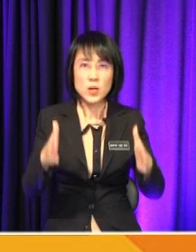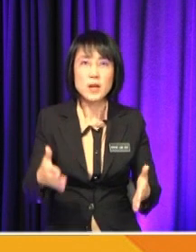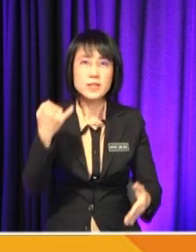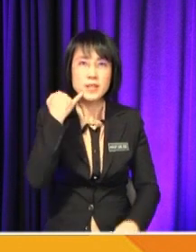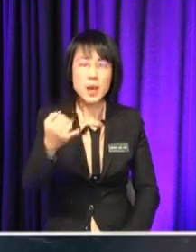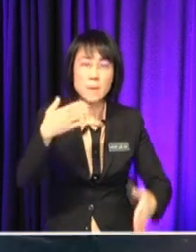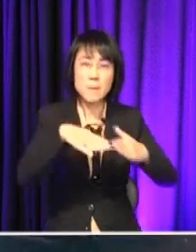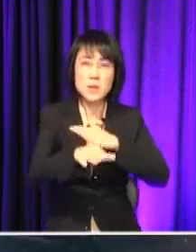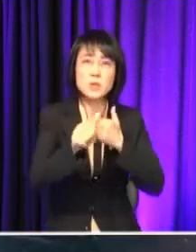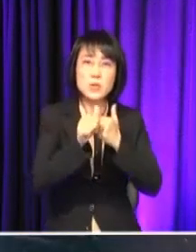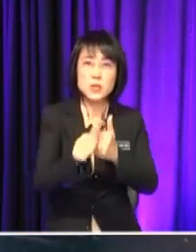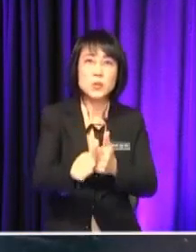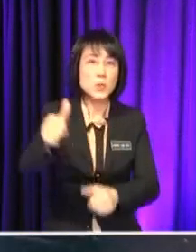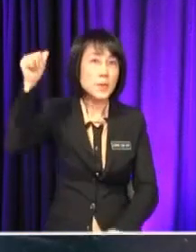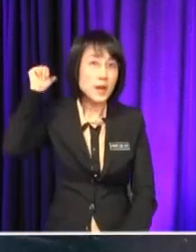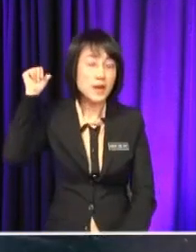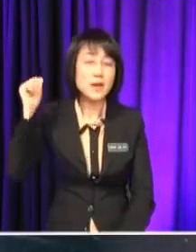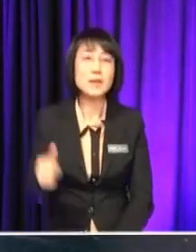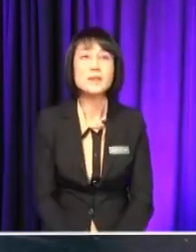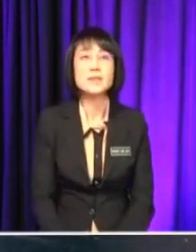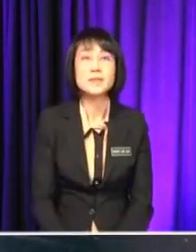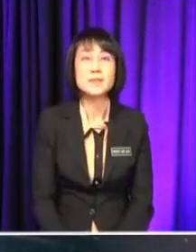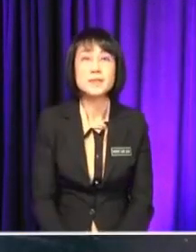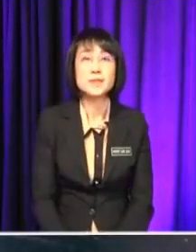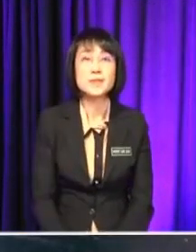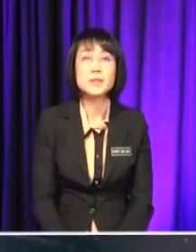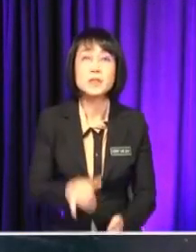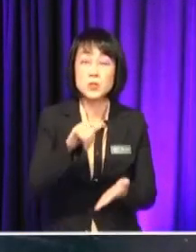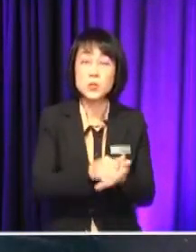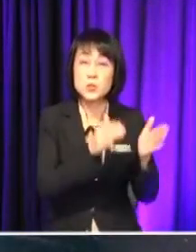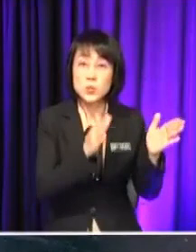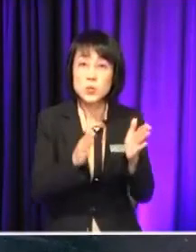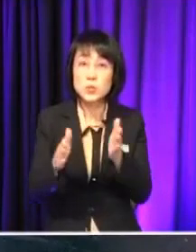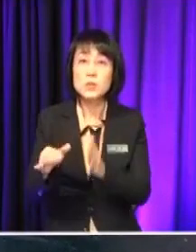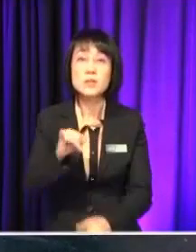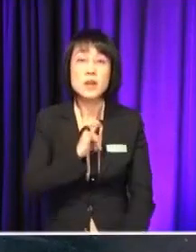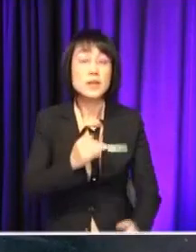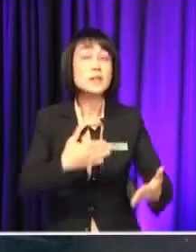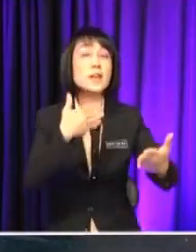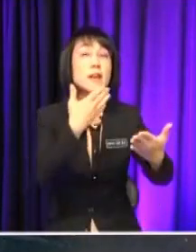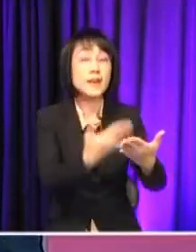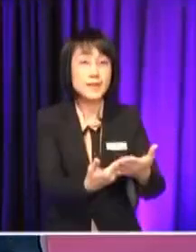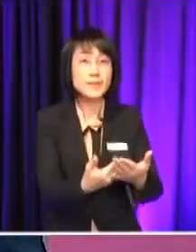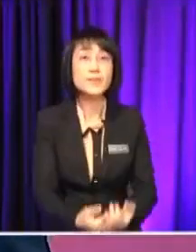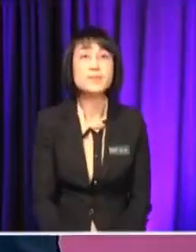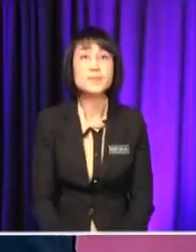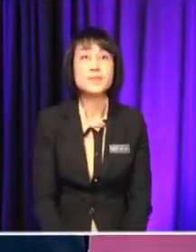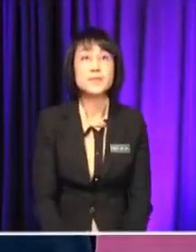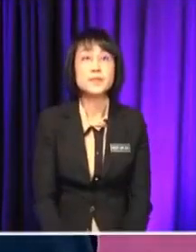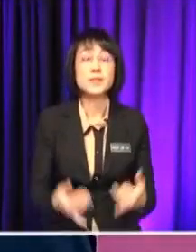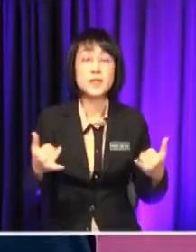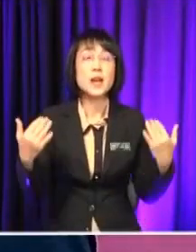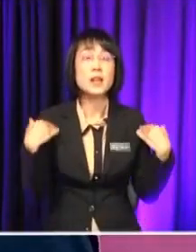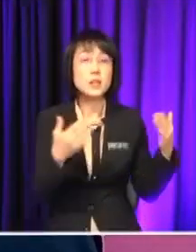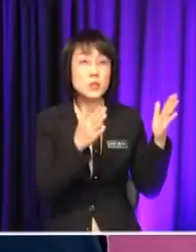rumah itulah etika-etika ataupun susun atau yang saya cadangkan sekarang ini kita ada yang susun atau yang